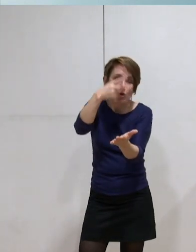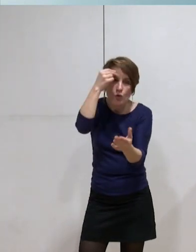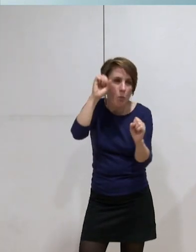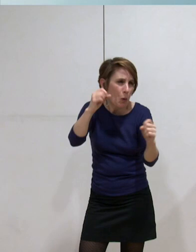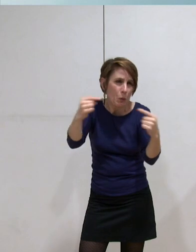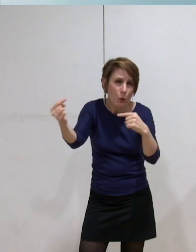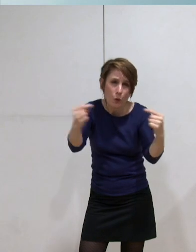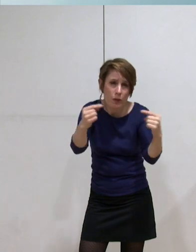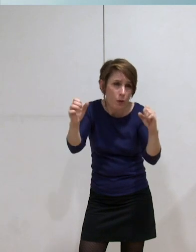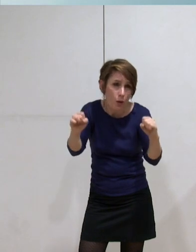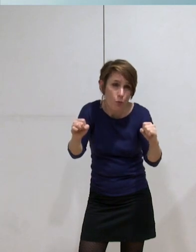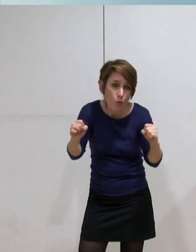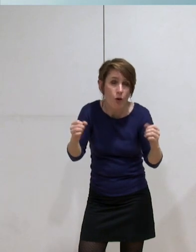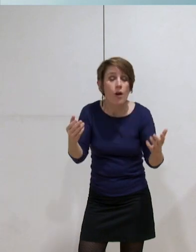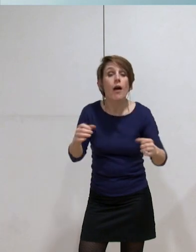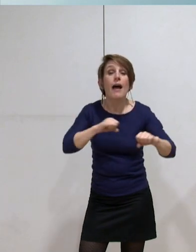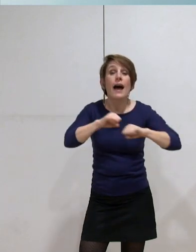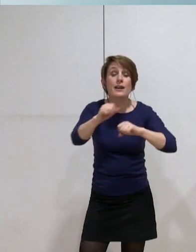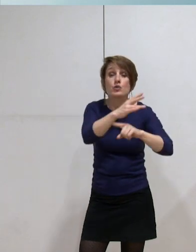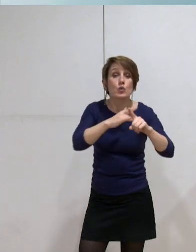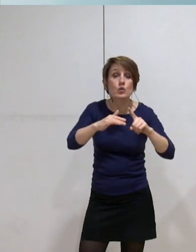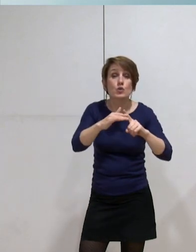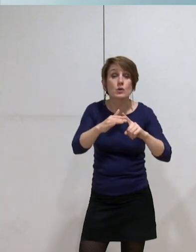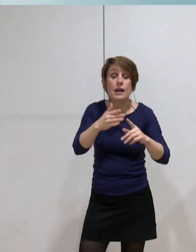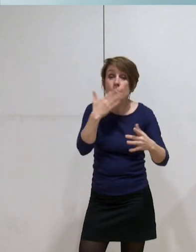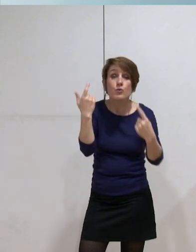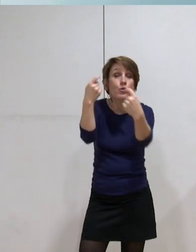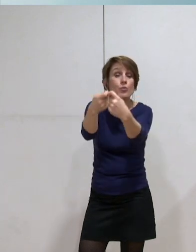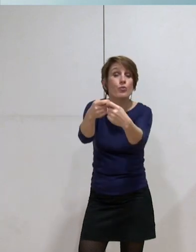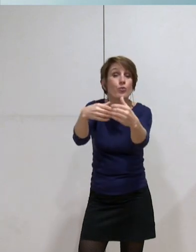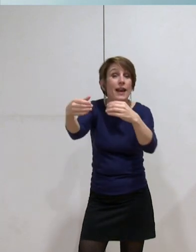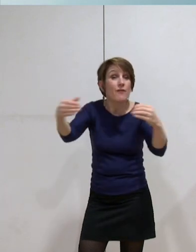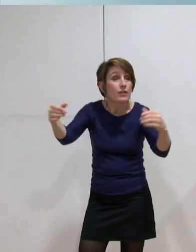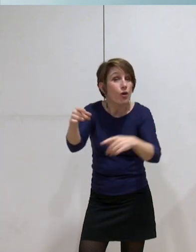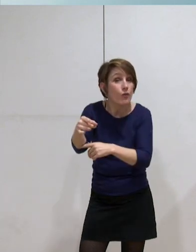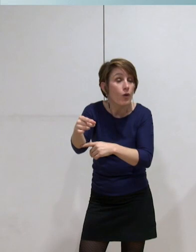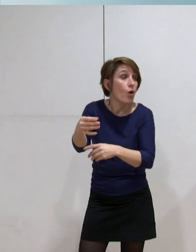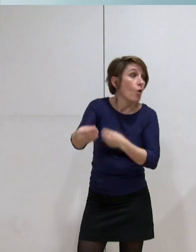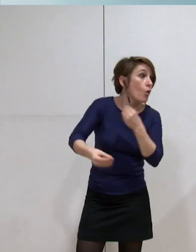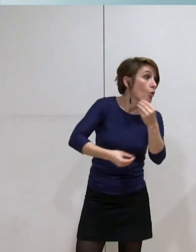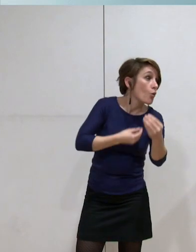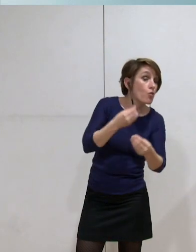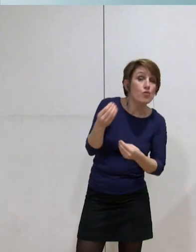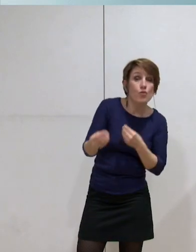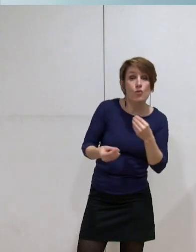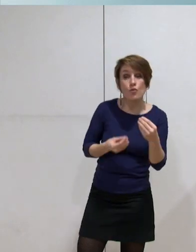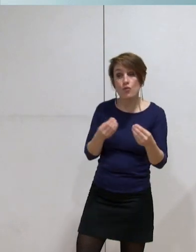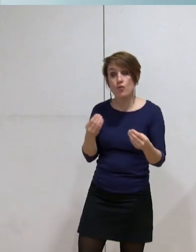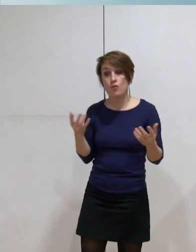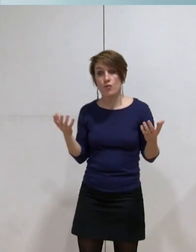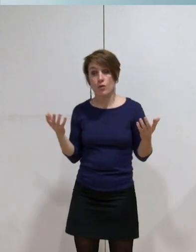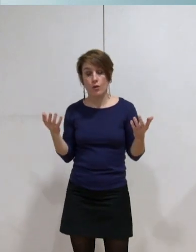que c'est l'action sociale qu'il faut mettre là-bas est-ce que comme c'était